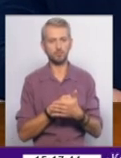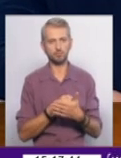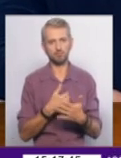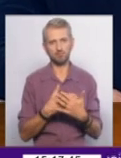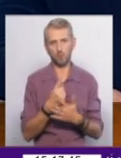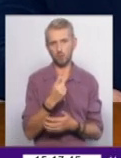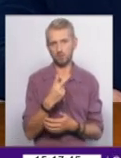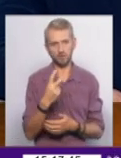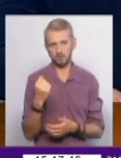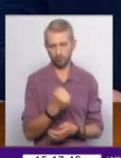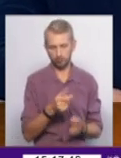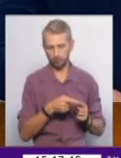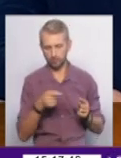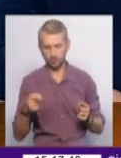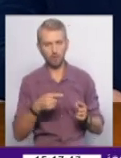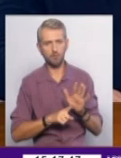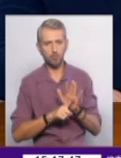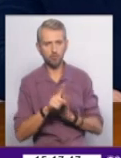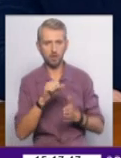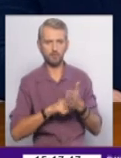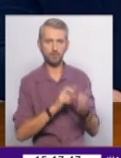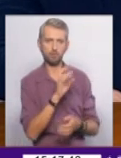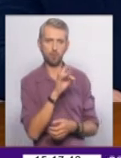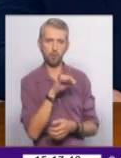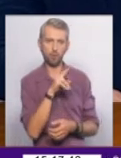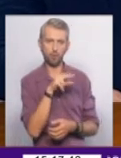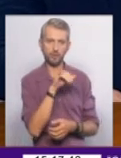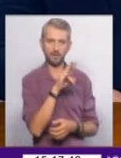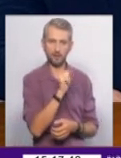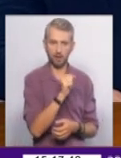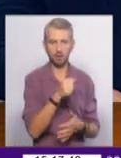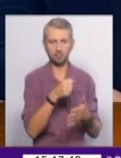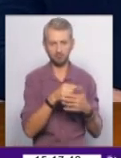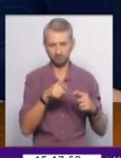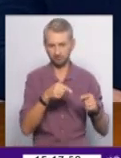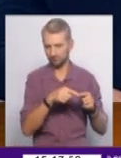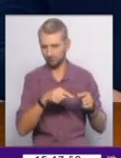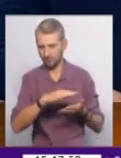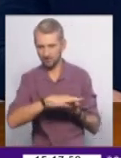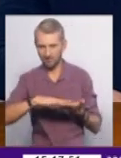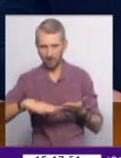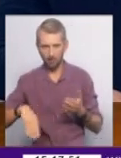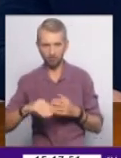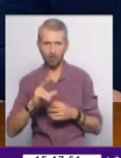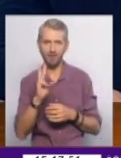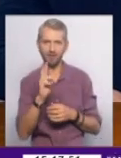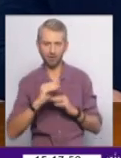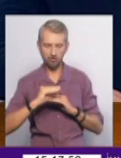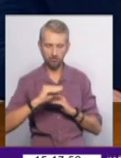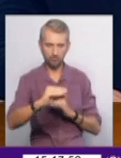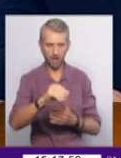2 неділь починати від Бородіна класти 3-й шар асфальту знову. Орієнтовно після